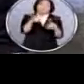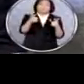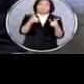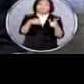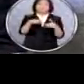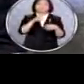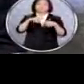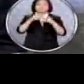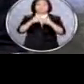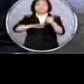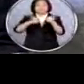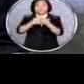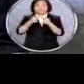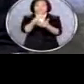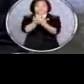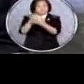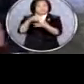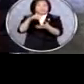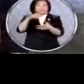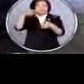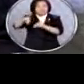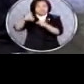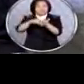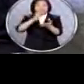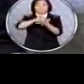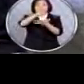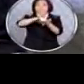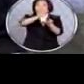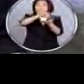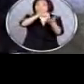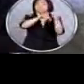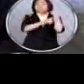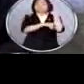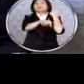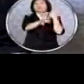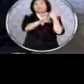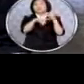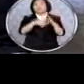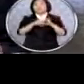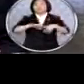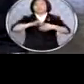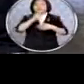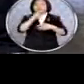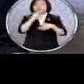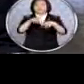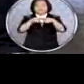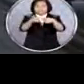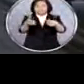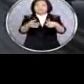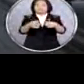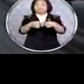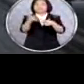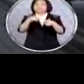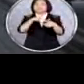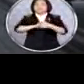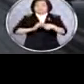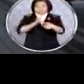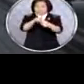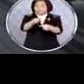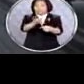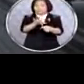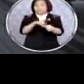每一次签之前之后都会到立法院报告，让国会有机会监督，因此透明化其实我们已经在实践，我们的做法